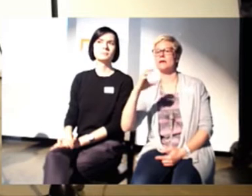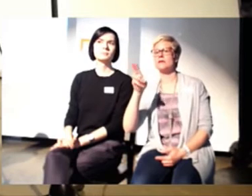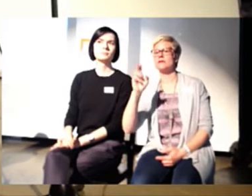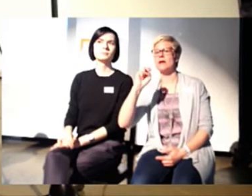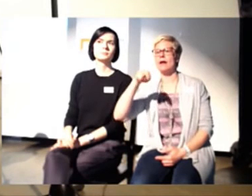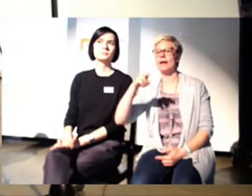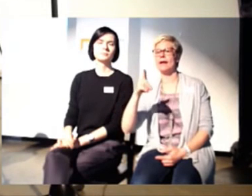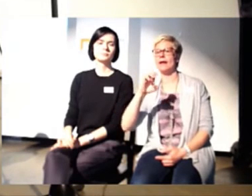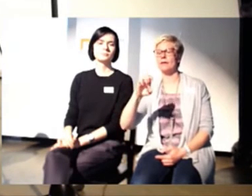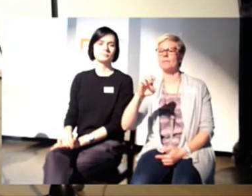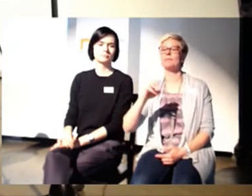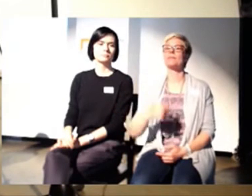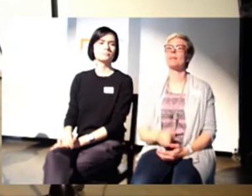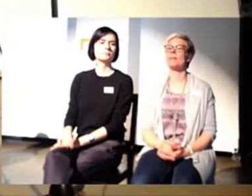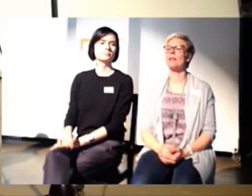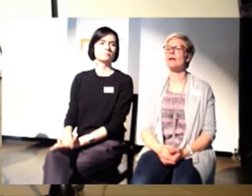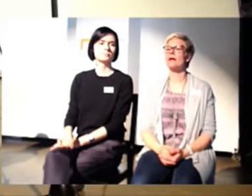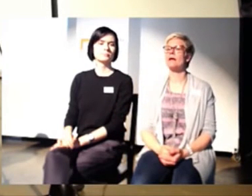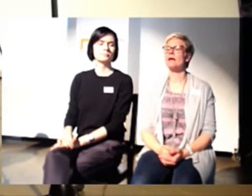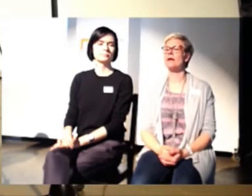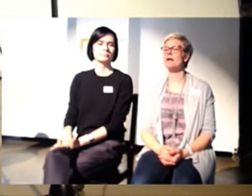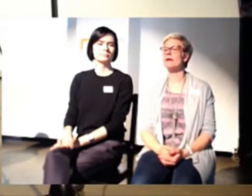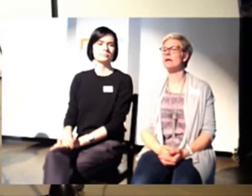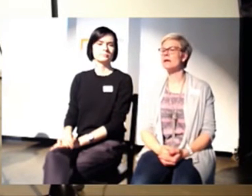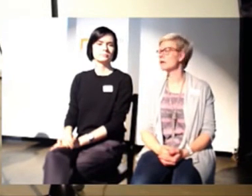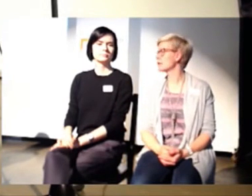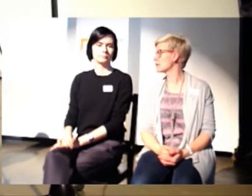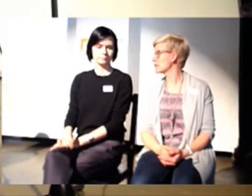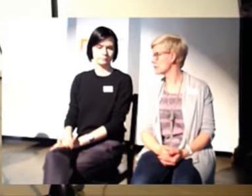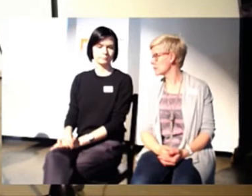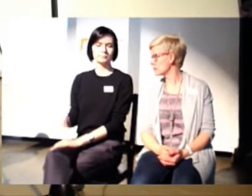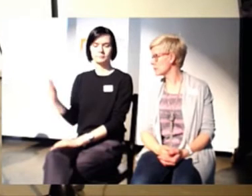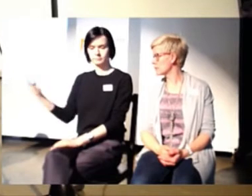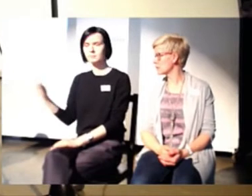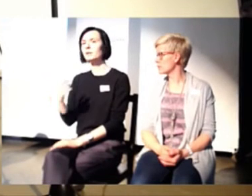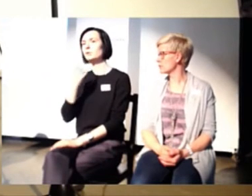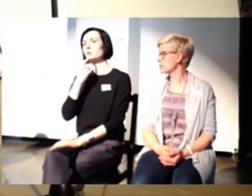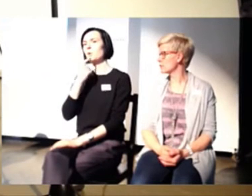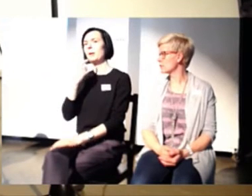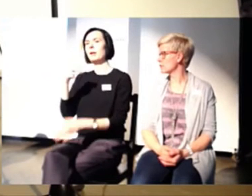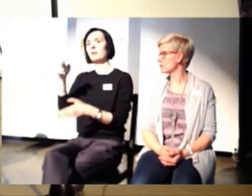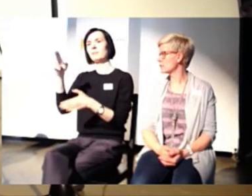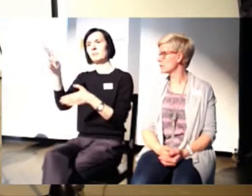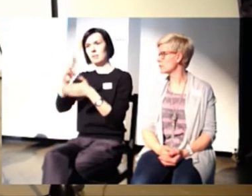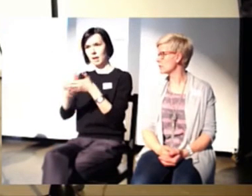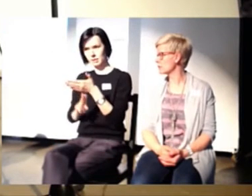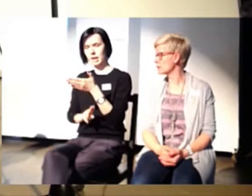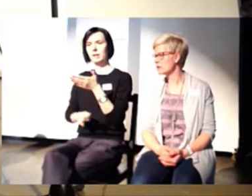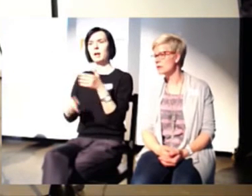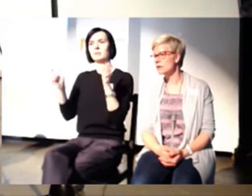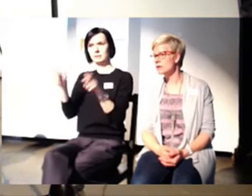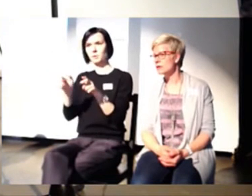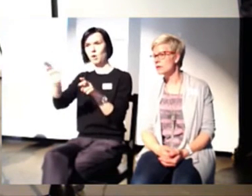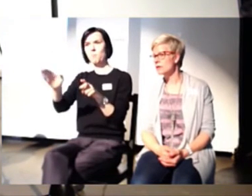Riikka Suomi Sante, eli Suomen taiteilijaseuran Ateja-säätiöstä. Sanoitko vielä